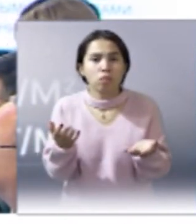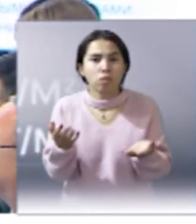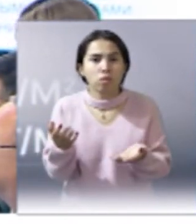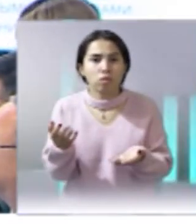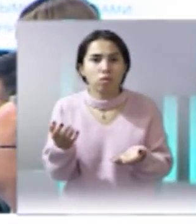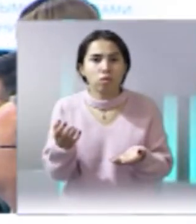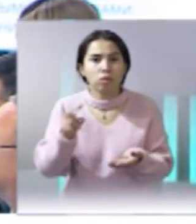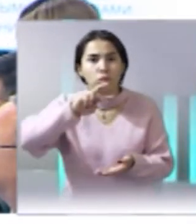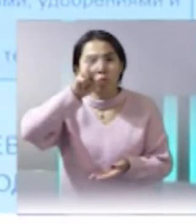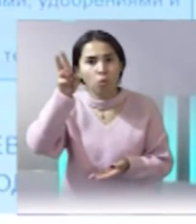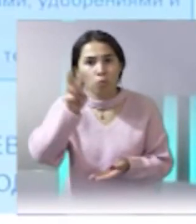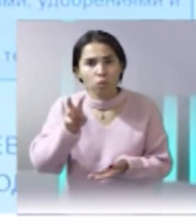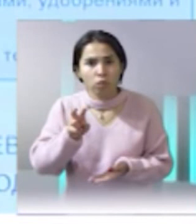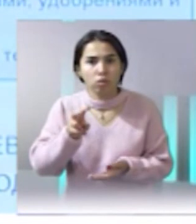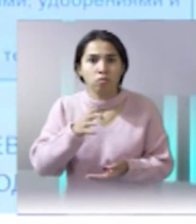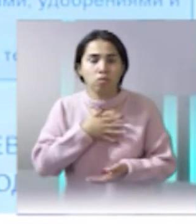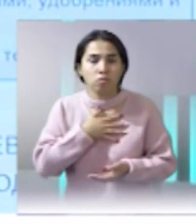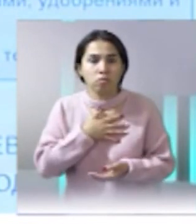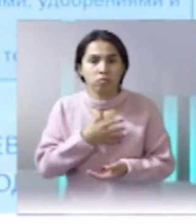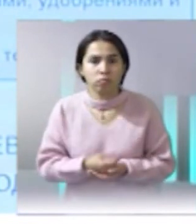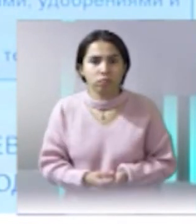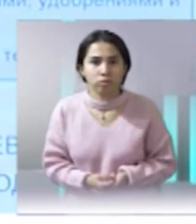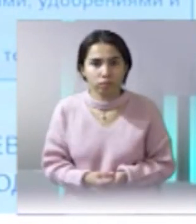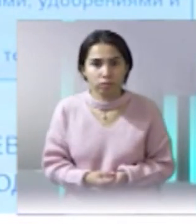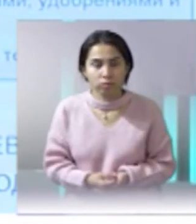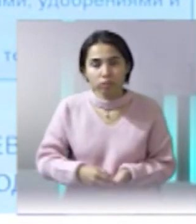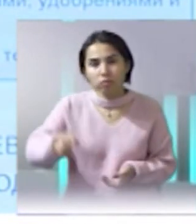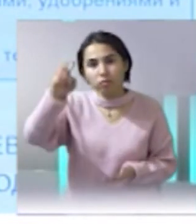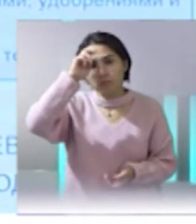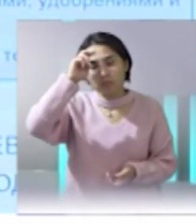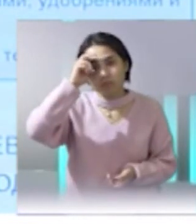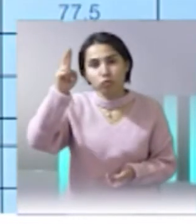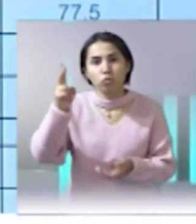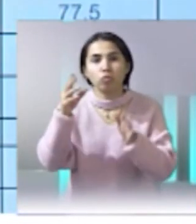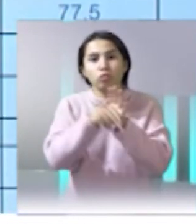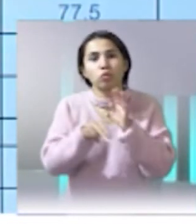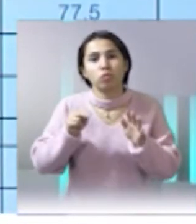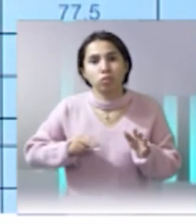малых городах выдавать микрокредиты планируется сроком на 7 лет. Под